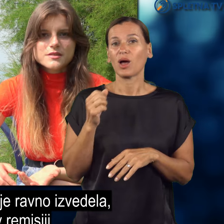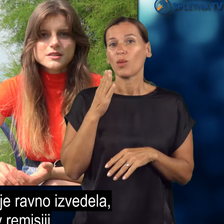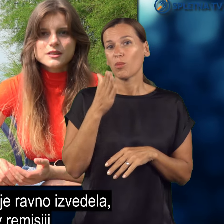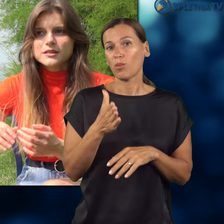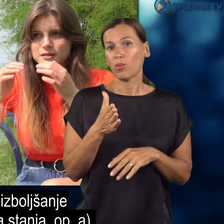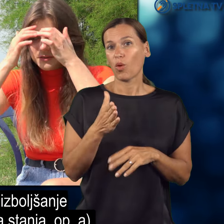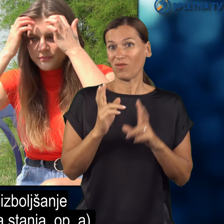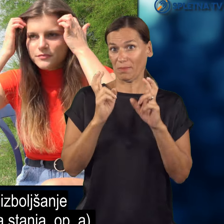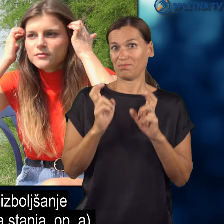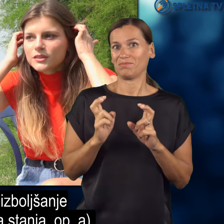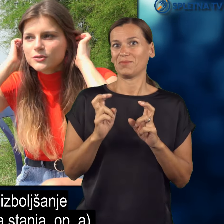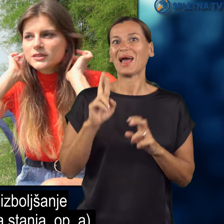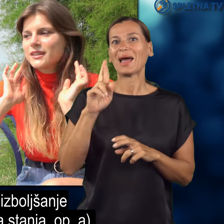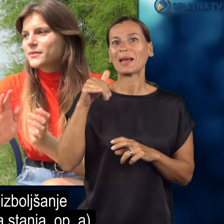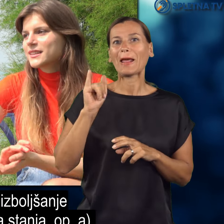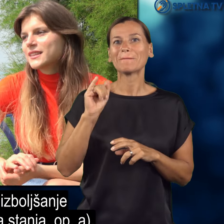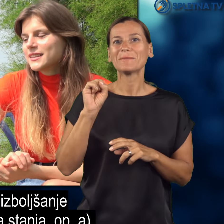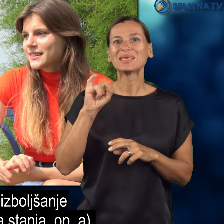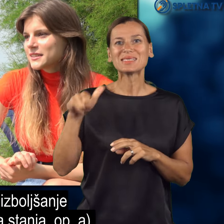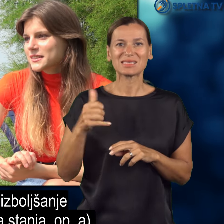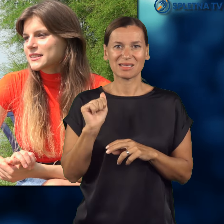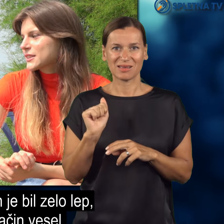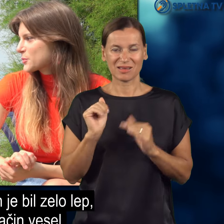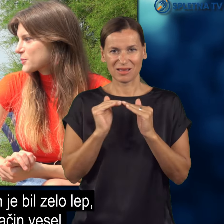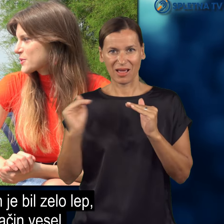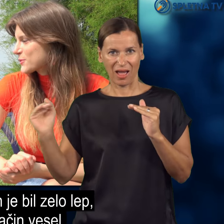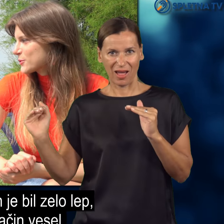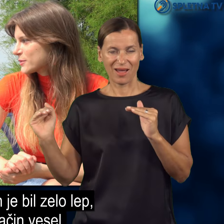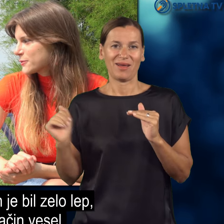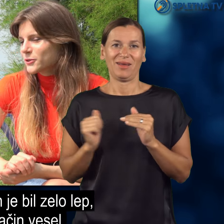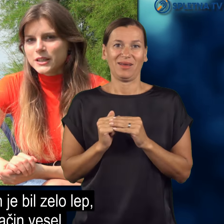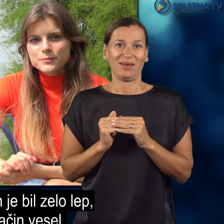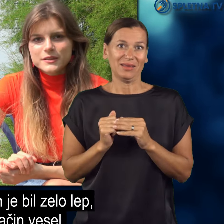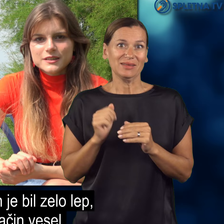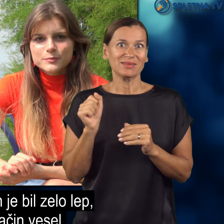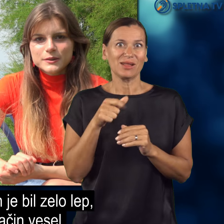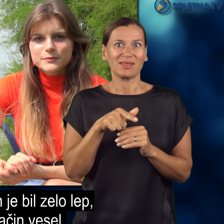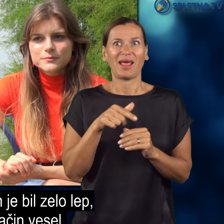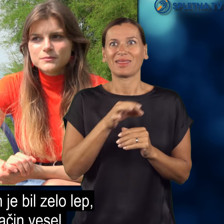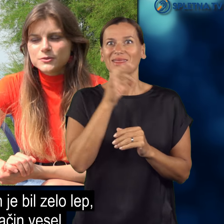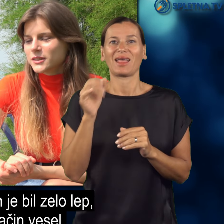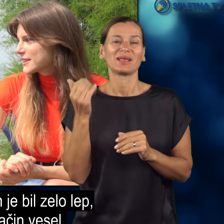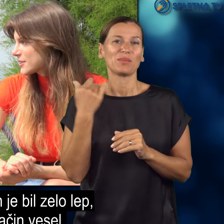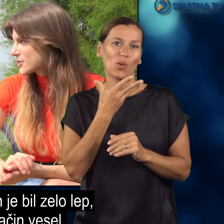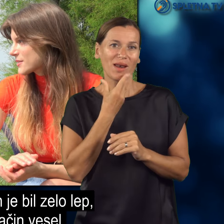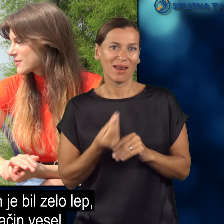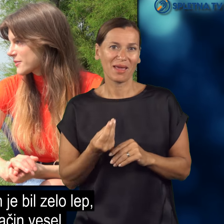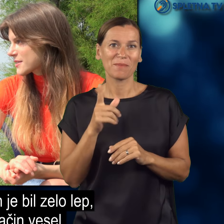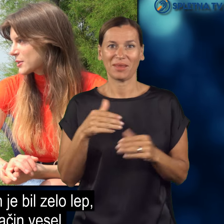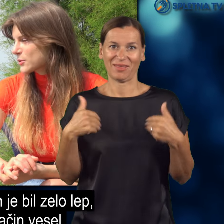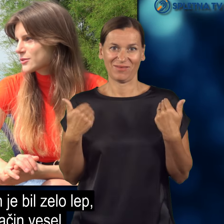da bo v remisiji. Tako da ta dan je bil v bistvu ful lep, ne, pa tako na nek